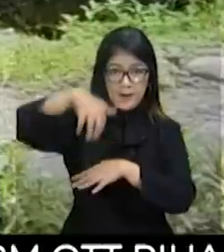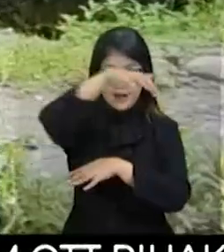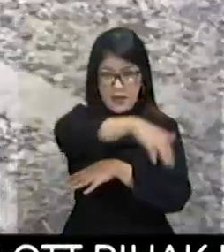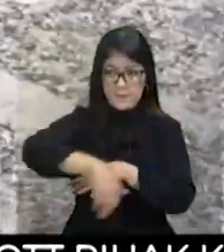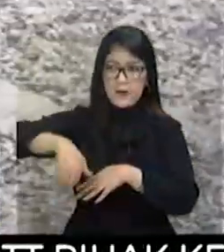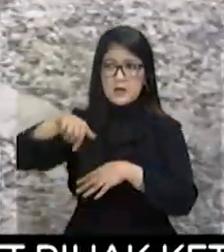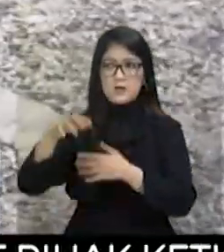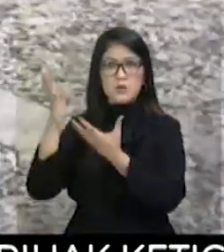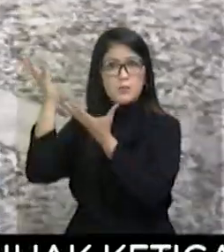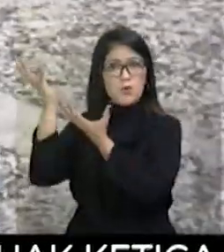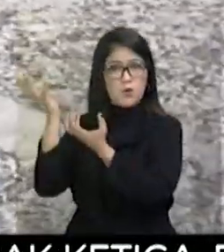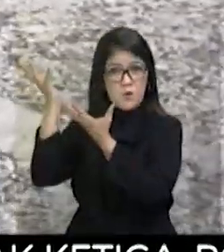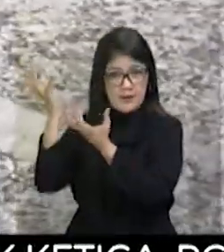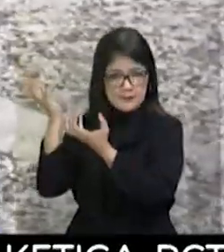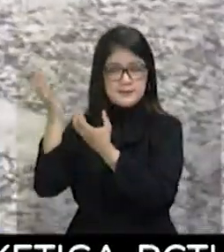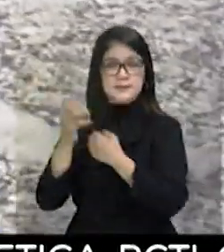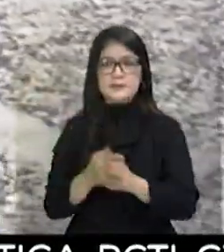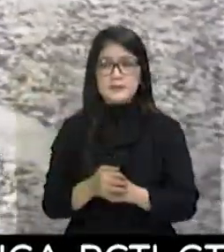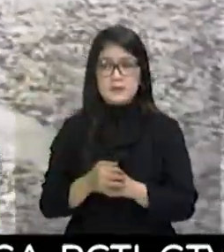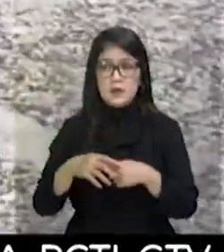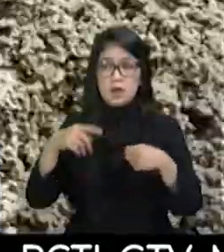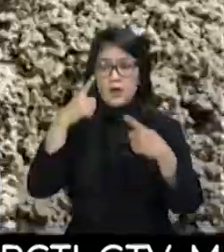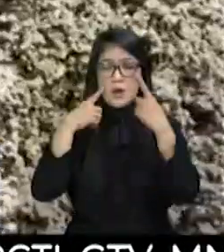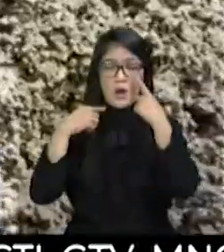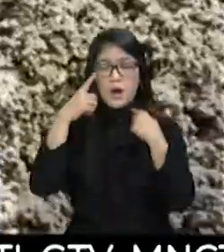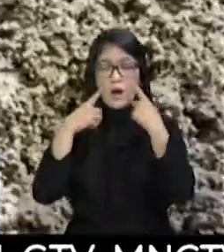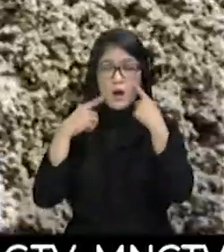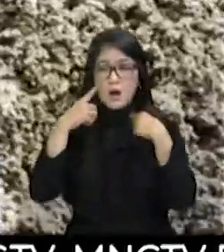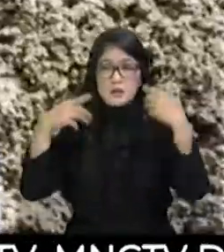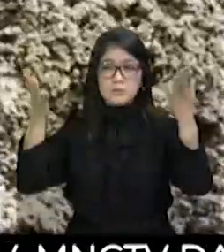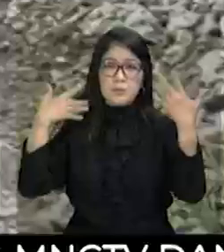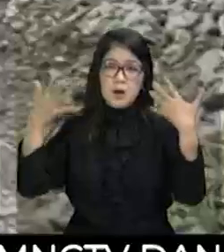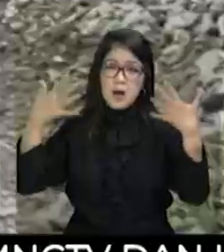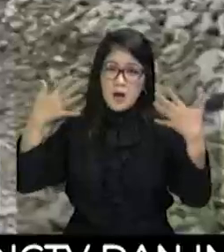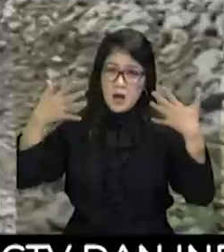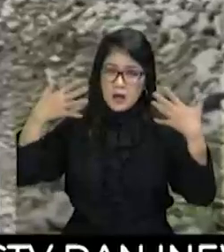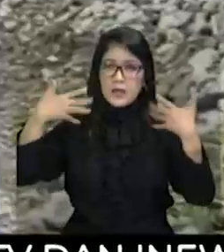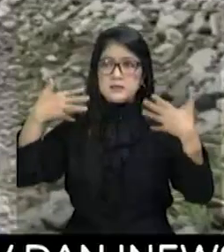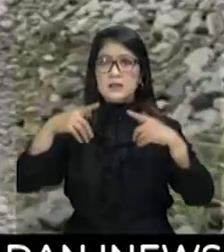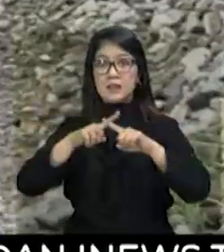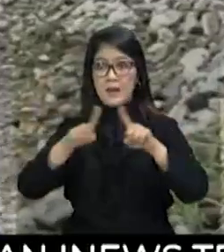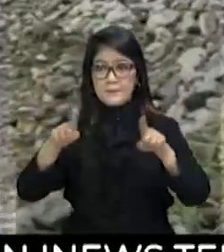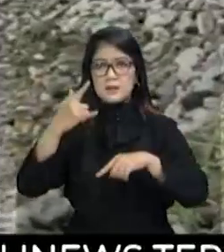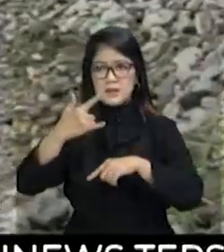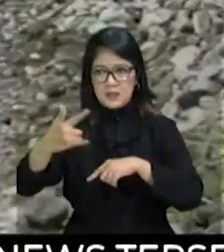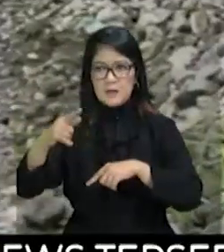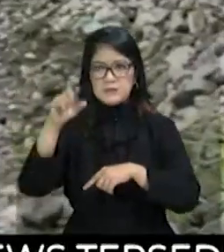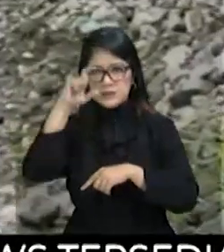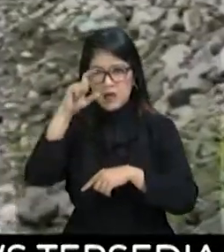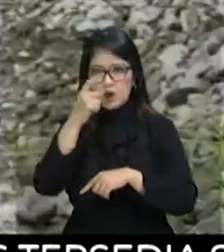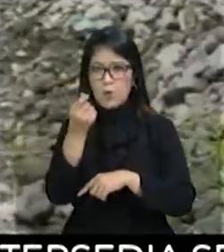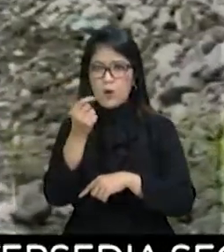Tengah. Cucuran keringat dan lelah tubuh tidak menghalangi Yayu terus berjuang mencari penghasilan tambahan demi